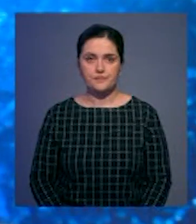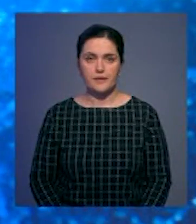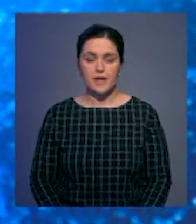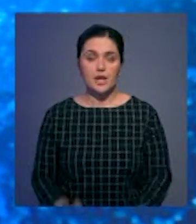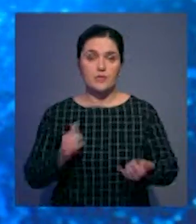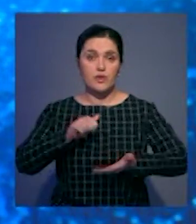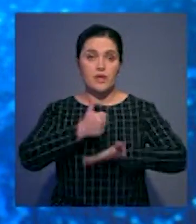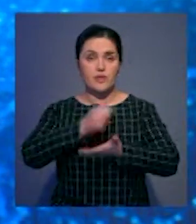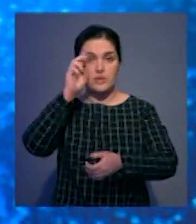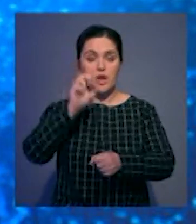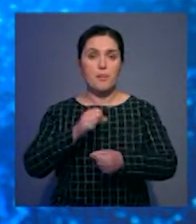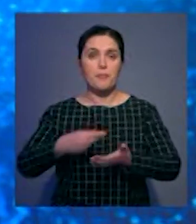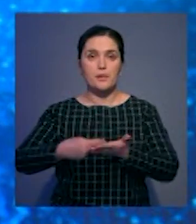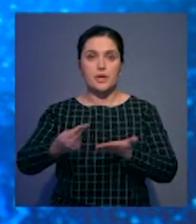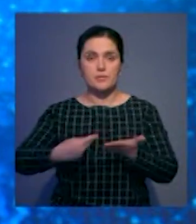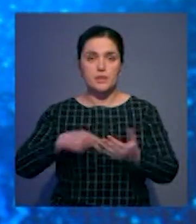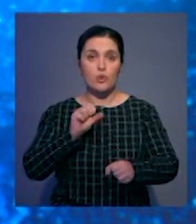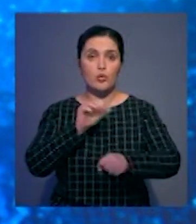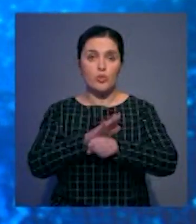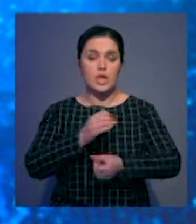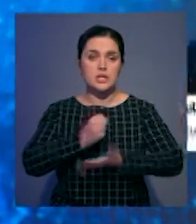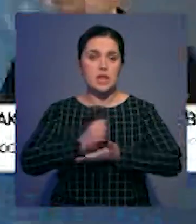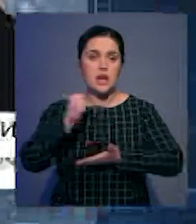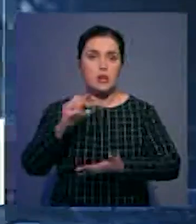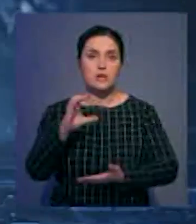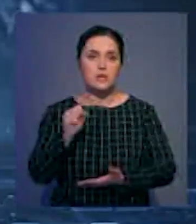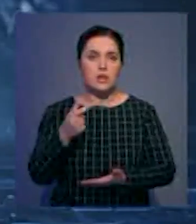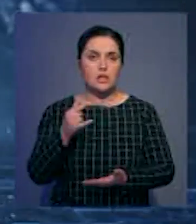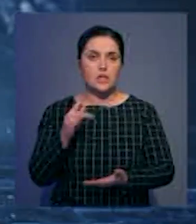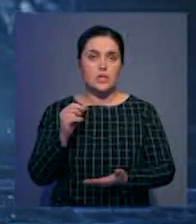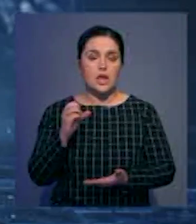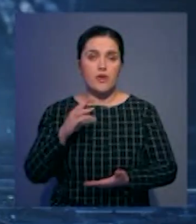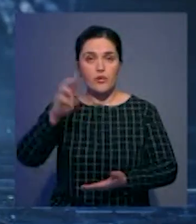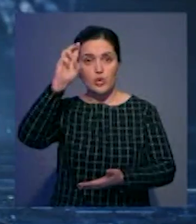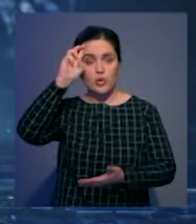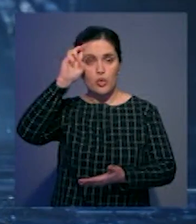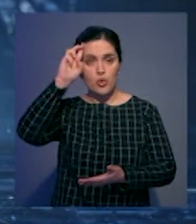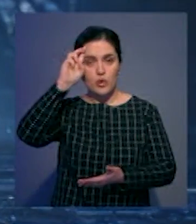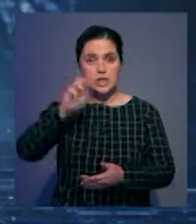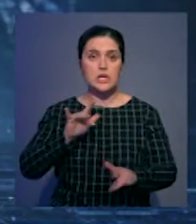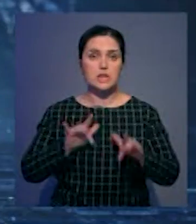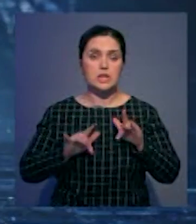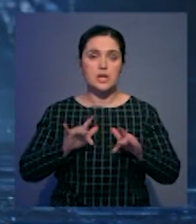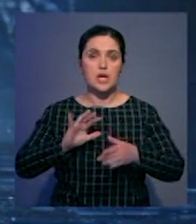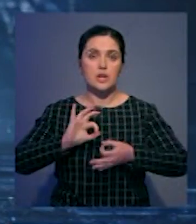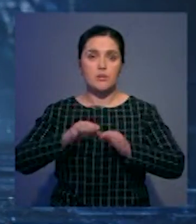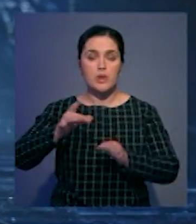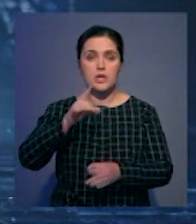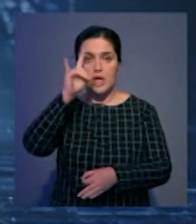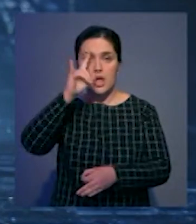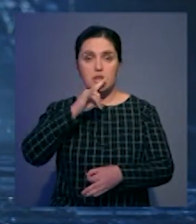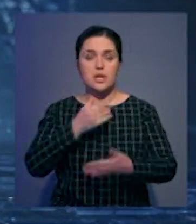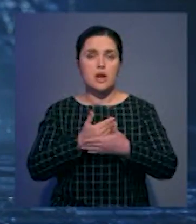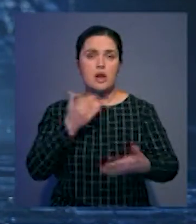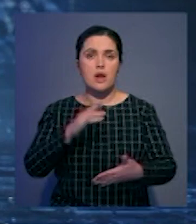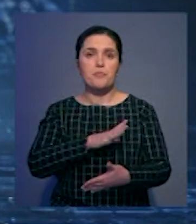И сегодня президент подписал указ о назначении Бакыджана Сагынтаева государственным секретарем Республики Казахстан. Ранее этот